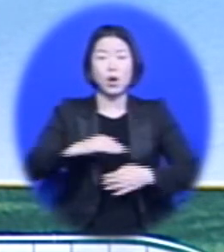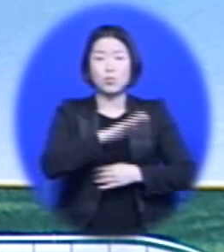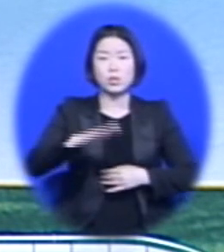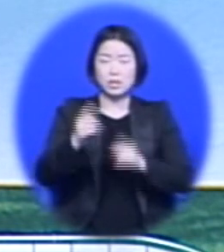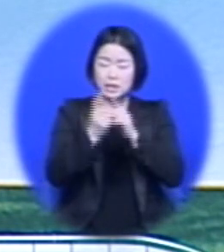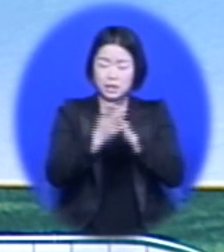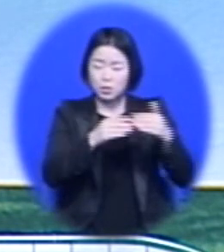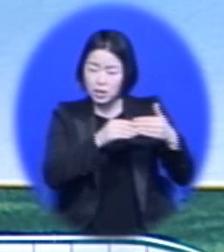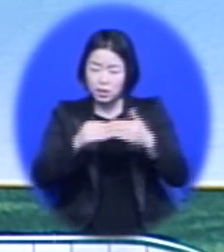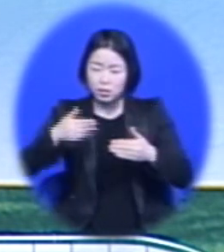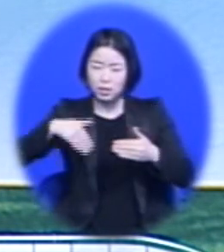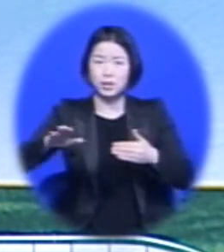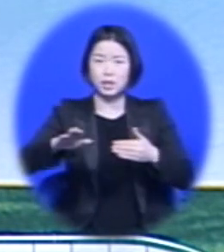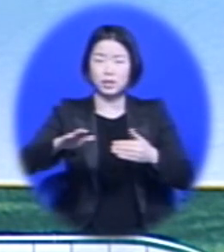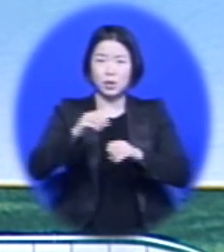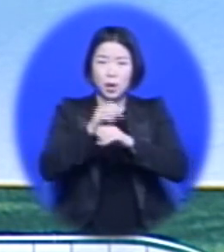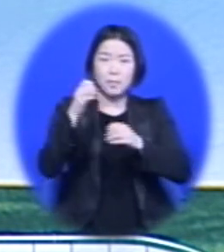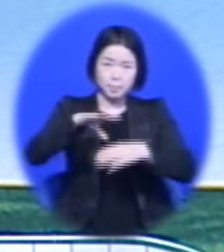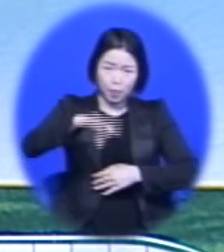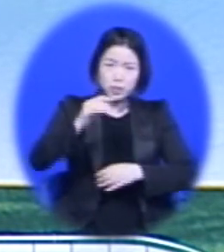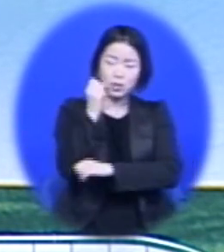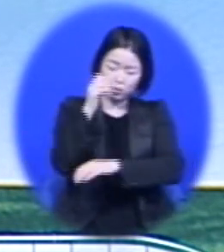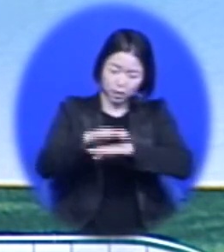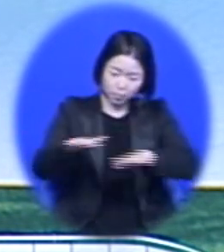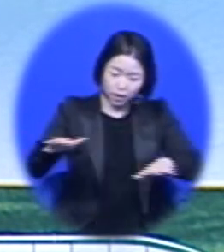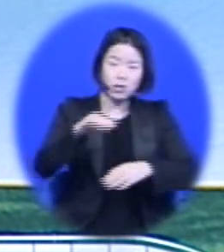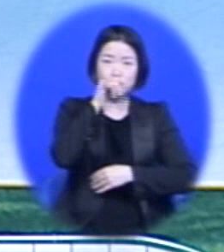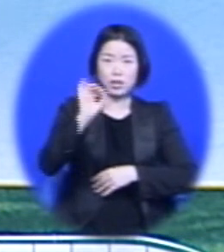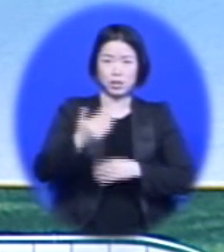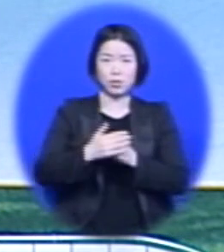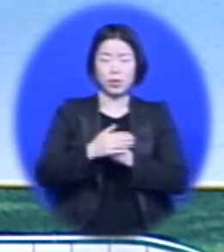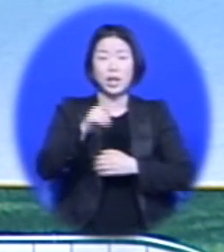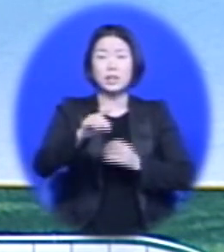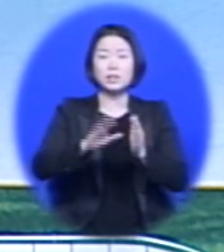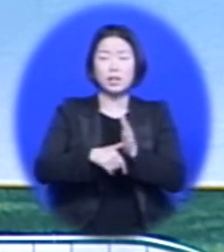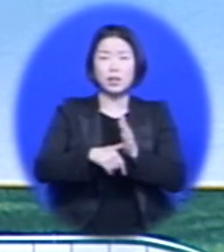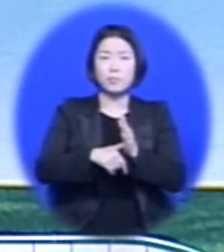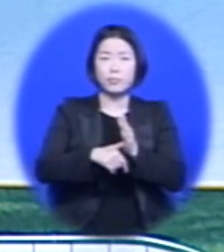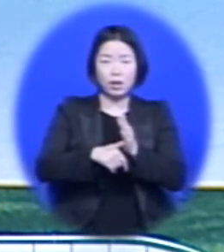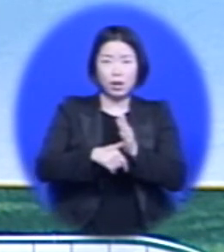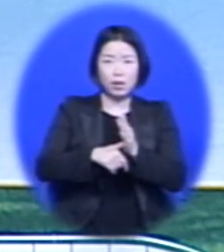이끌고 가신다고 하는 것이 전제가 되어야 됩니다. 그때 정죄를 받지